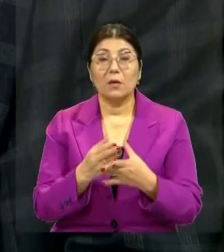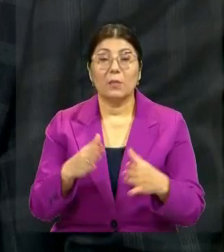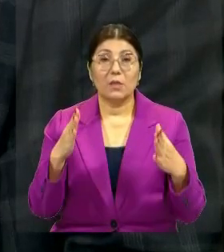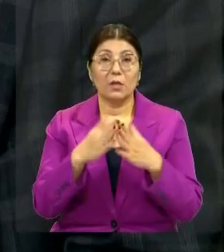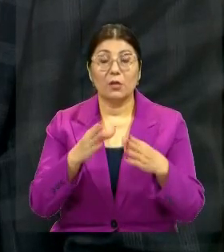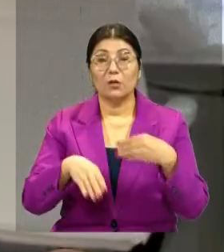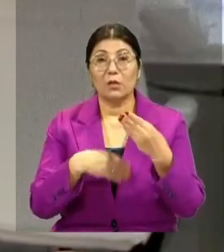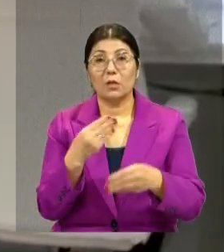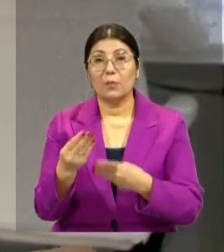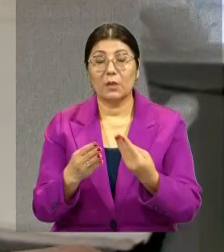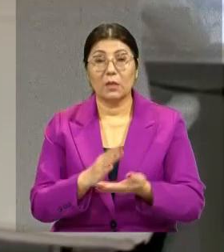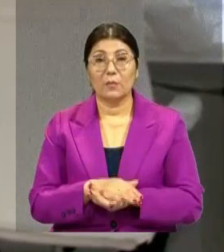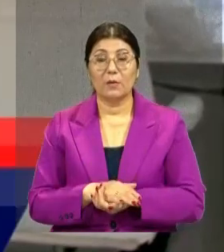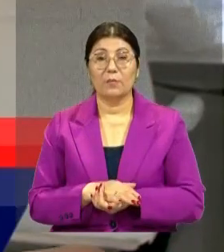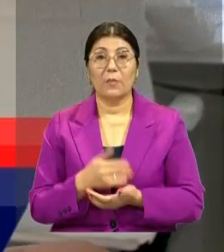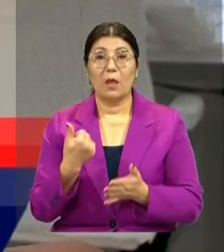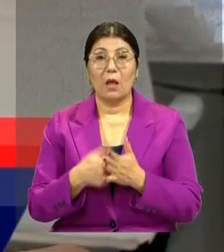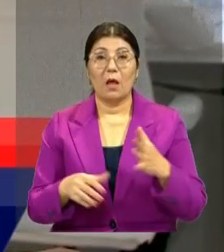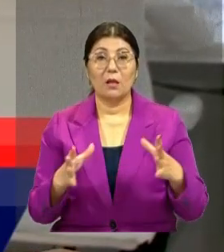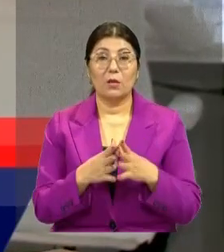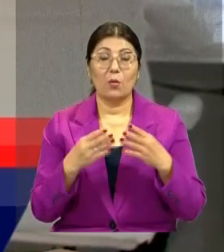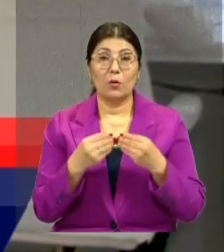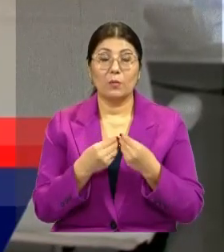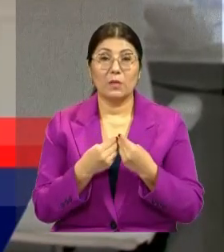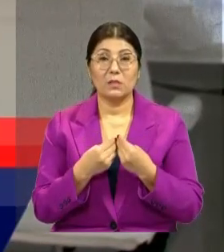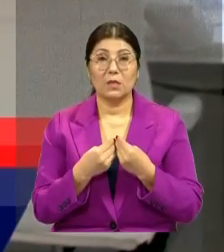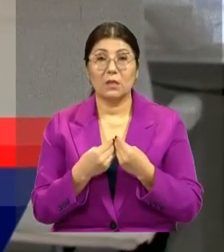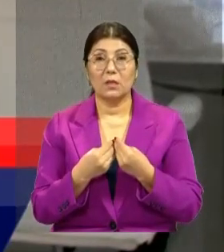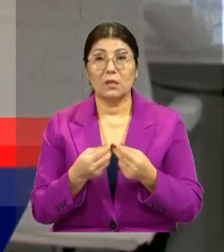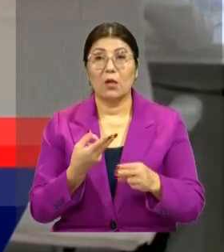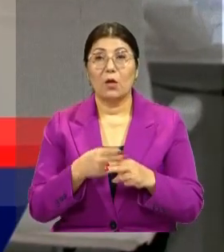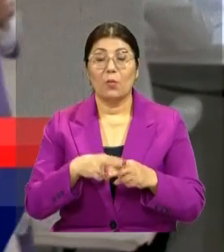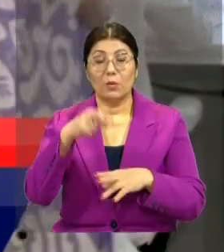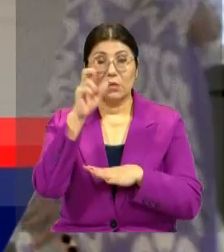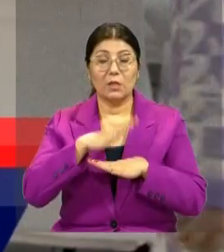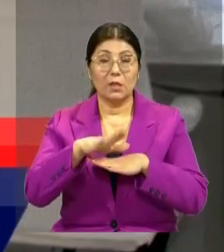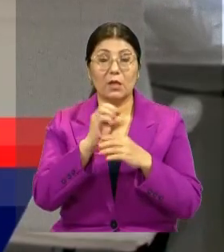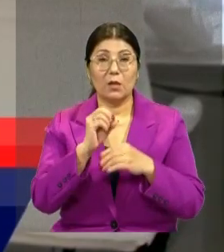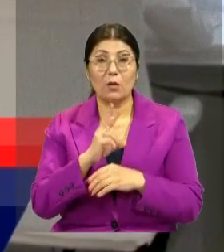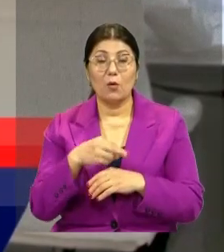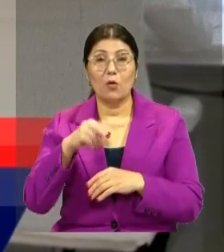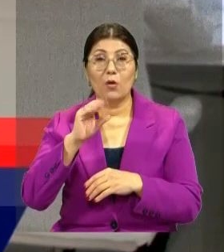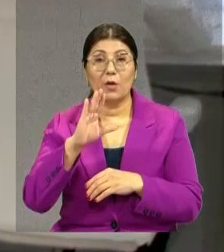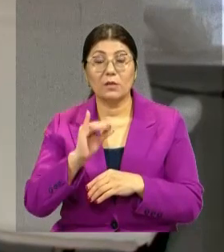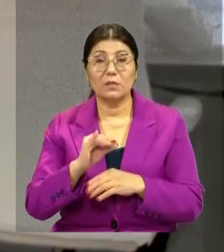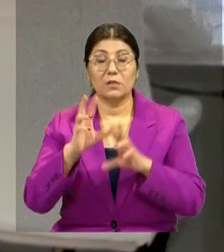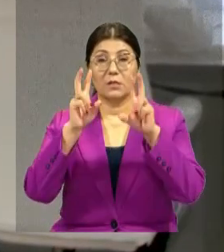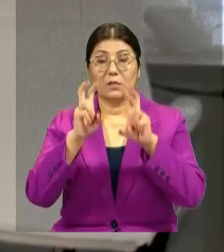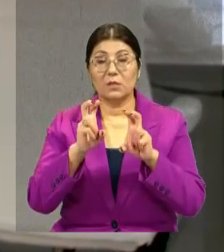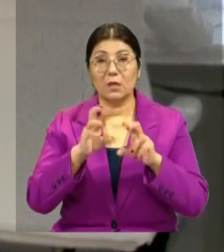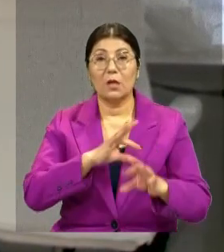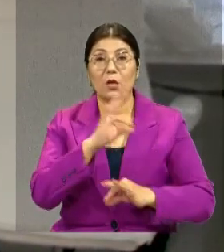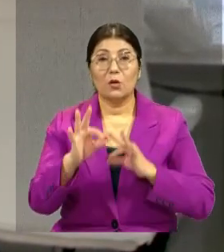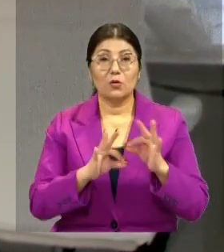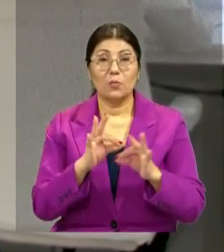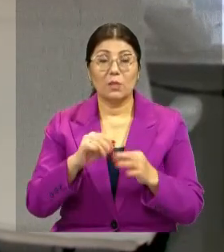де үлестірілген. Биыл 6 отбасыға, мұқтаж отбасыға осы ел үлесі пәтерге жобасы бойынша жаңағы